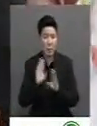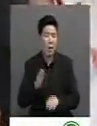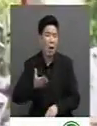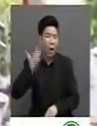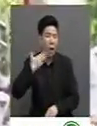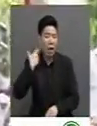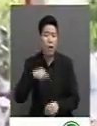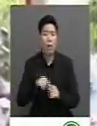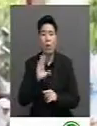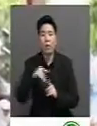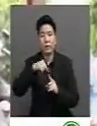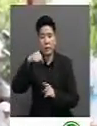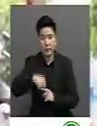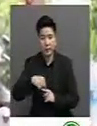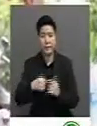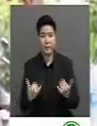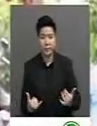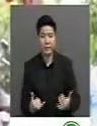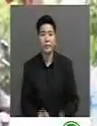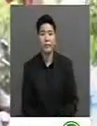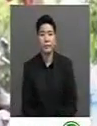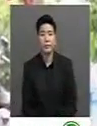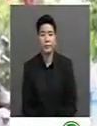เจ้าแก่ของที่นี่เลยก็ว่าได้ค่ะ